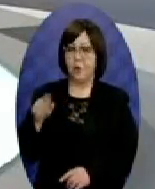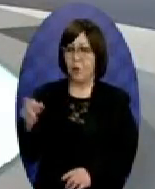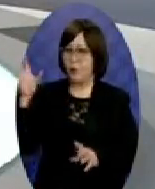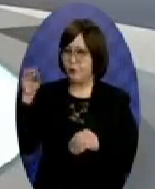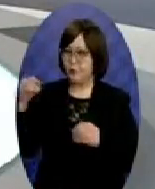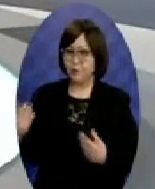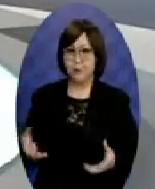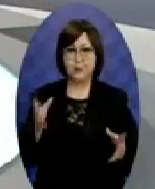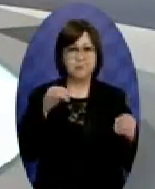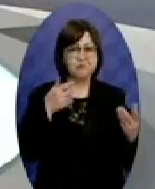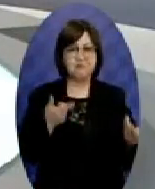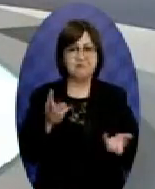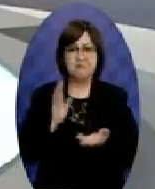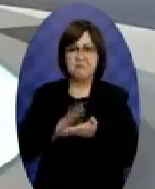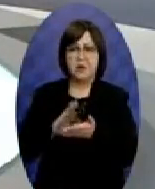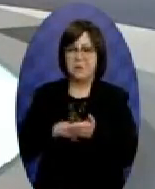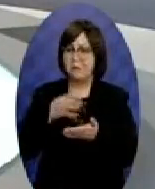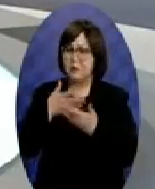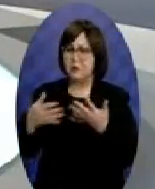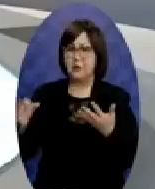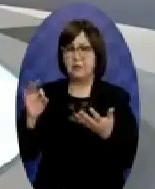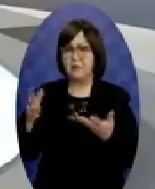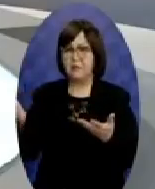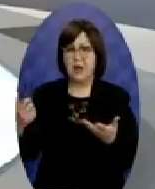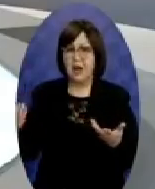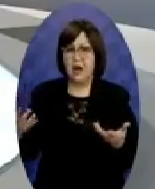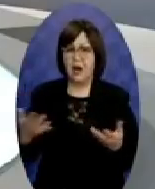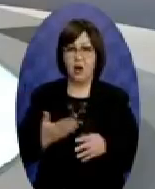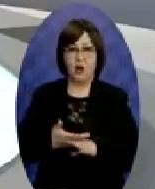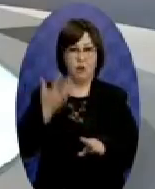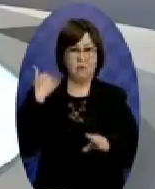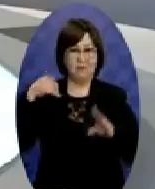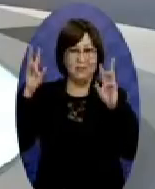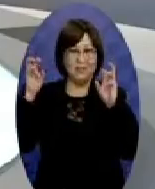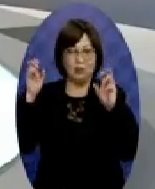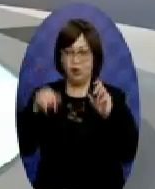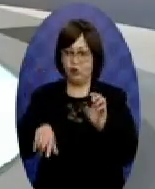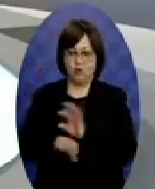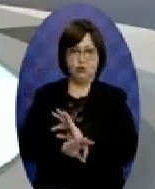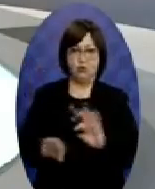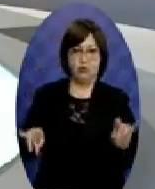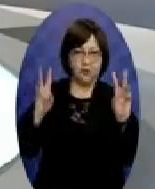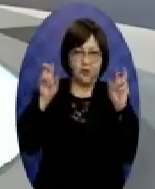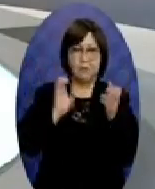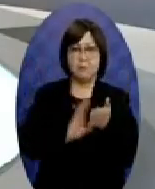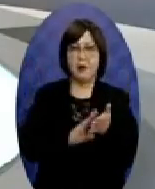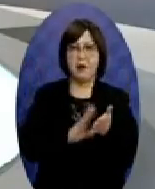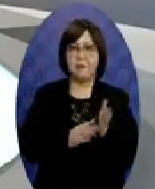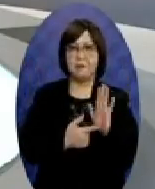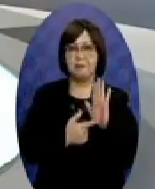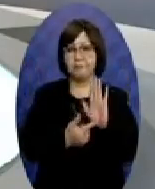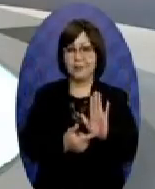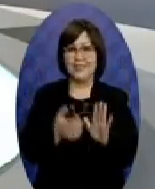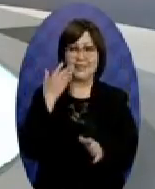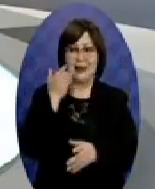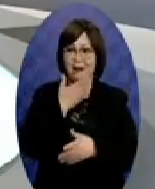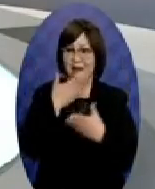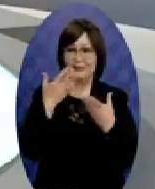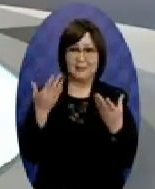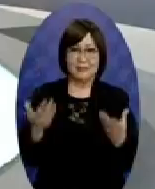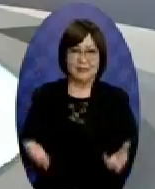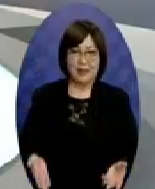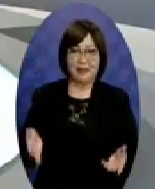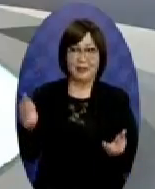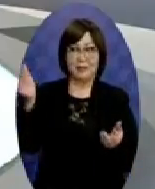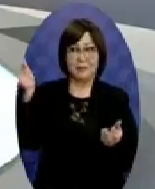удаа ямар баримт тулсан бэ? За тэгэхээр өмнө хөндөж байснаасаа бас арай ондоо баримтыг үзүүлэх гэж байна. Тэгэхээр цагаан сар болох гээд иргэд олноро